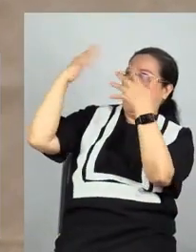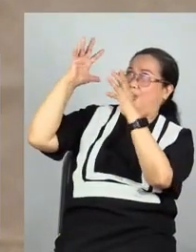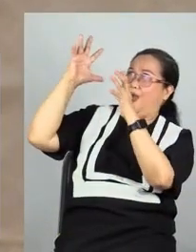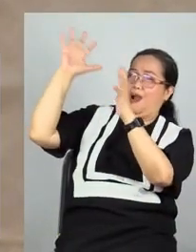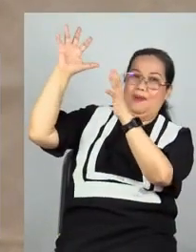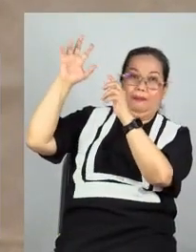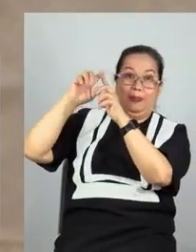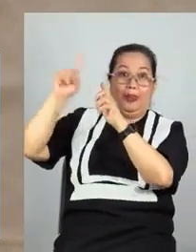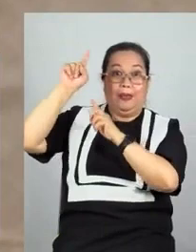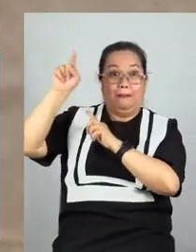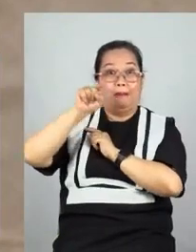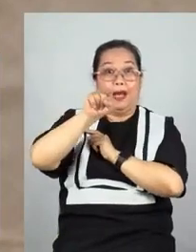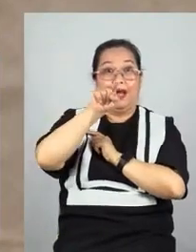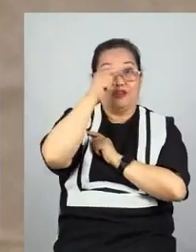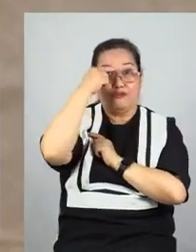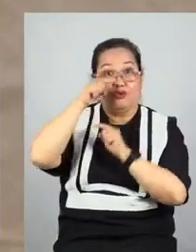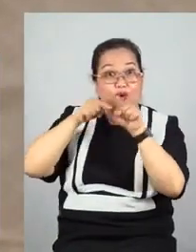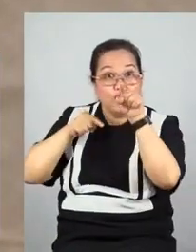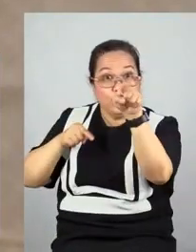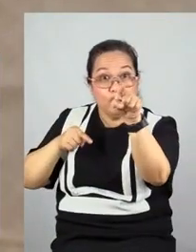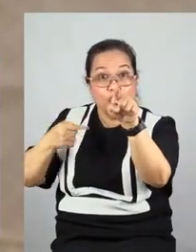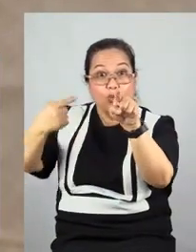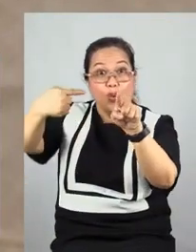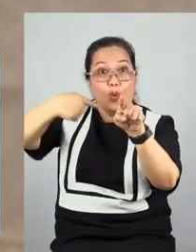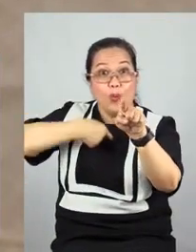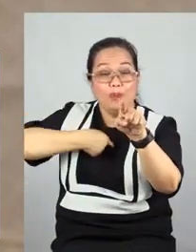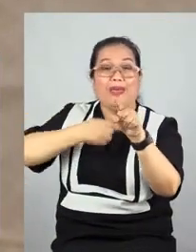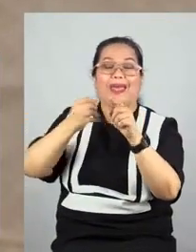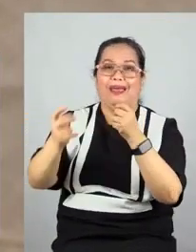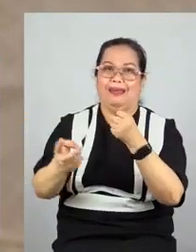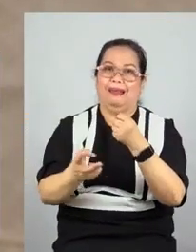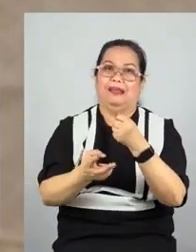Yet for your sake,